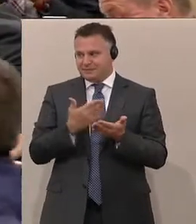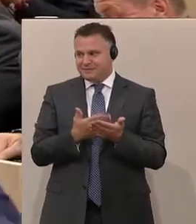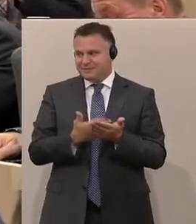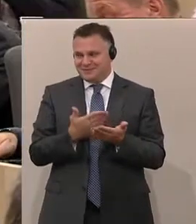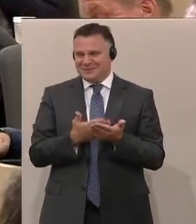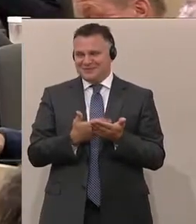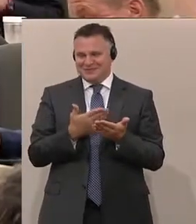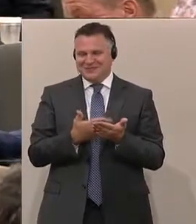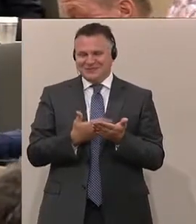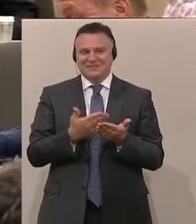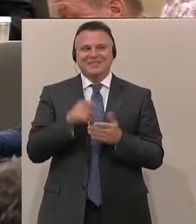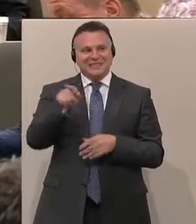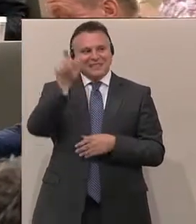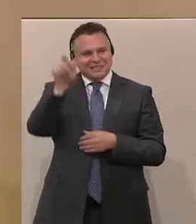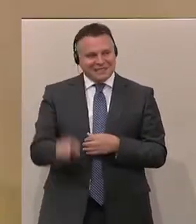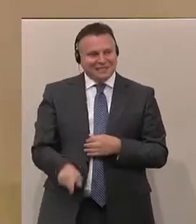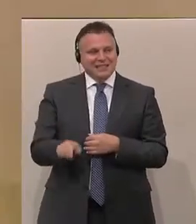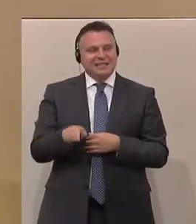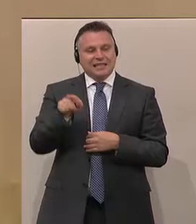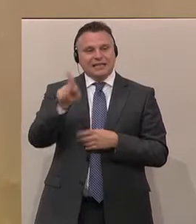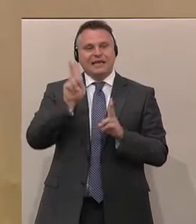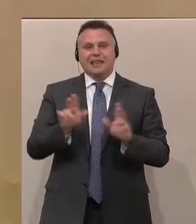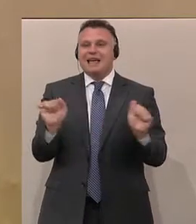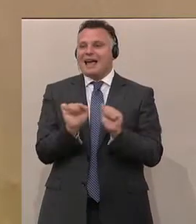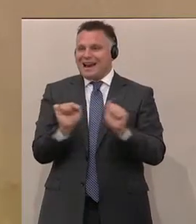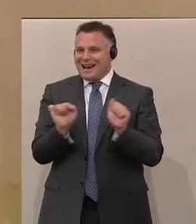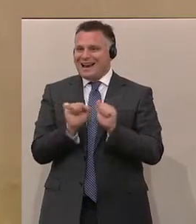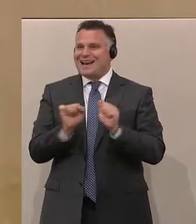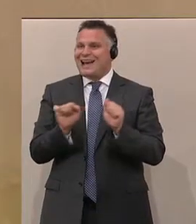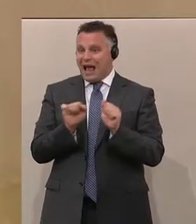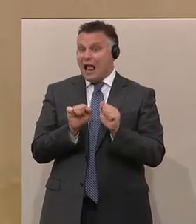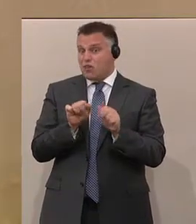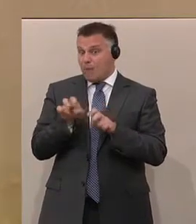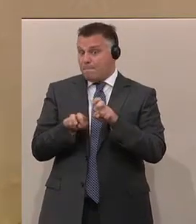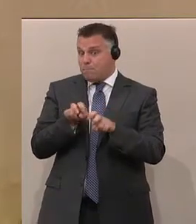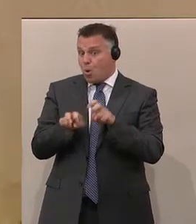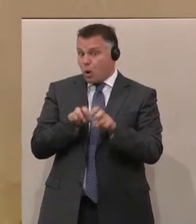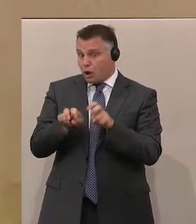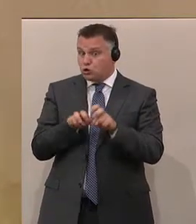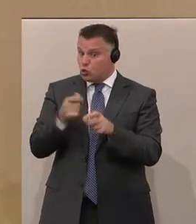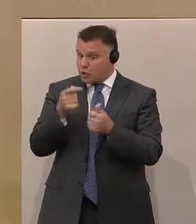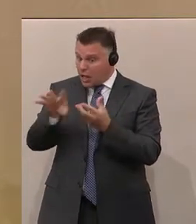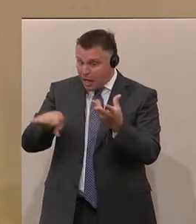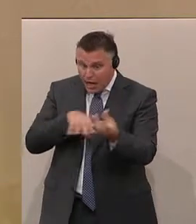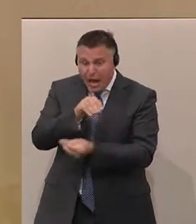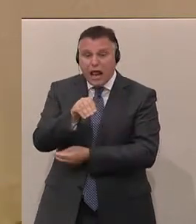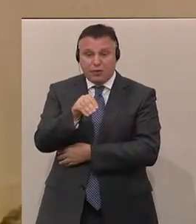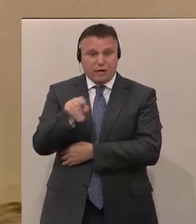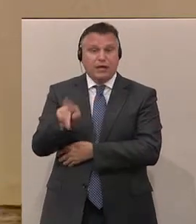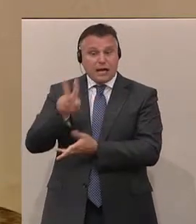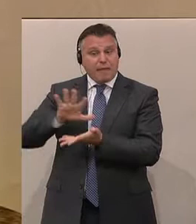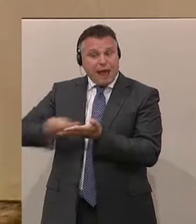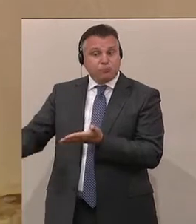hätte den Menschen das Geld auch über die kalte Progression wieder geben können, indem man diese